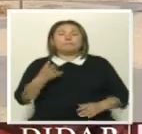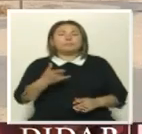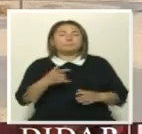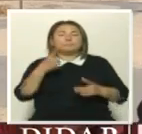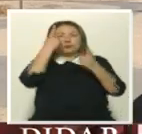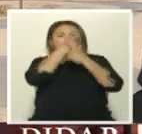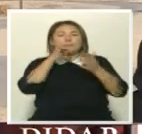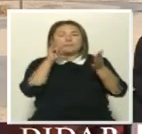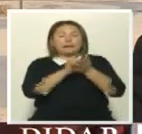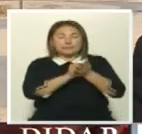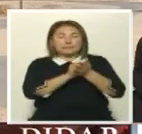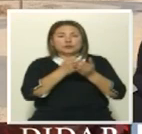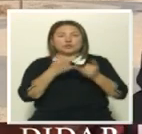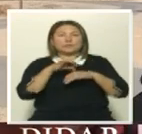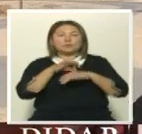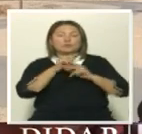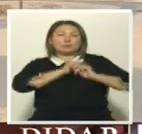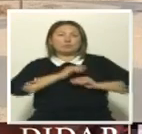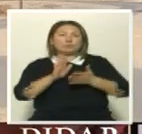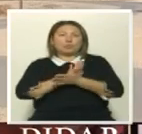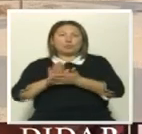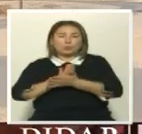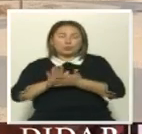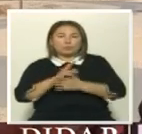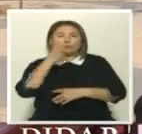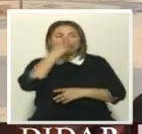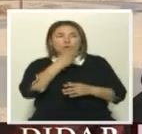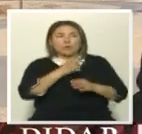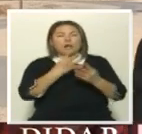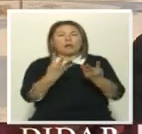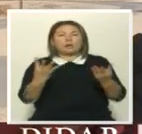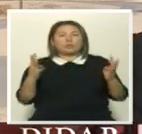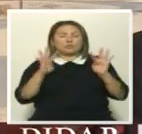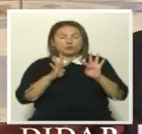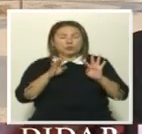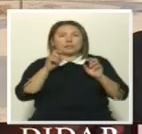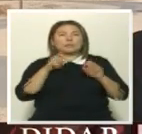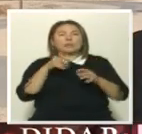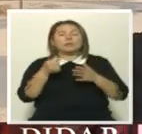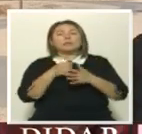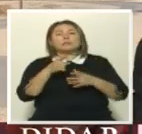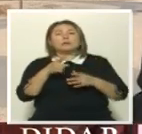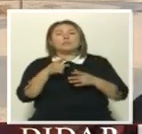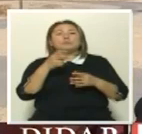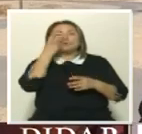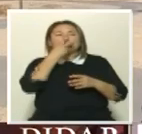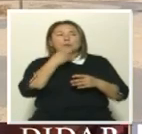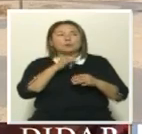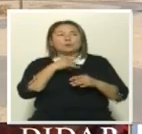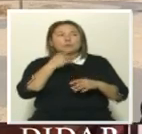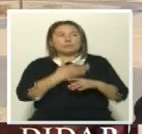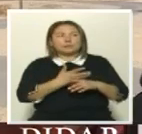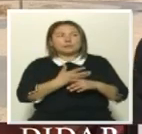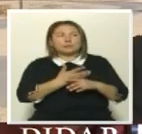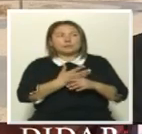в соцсетях сейчас ведутся работы по уборке мусора огороженный контейнеры доступность мусорных ящиков Да мама